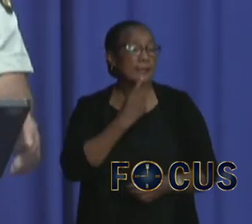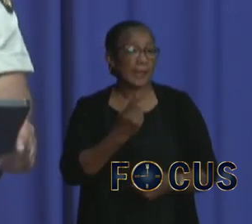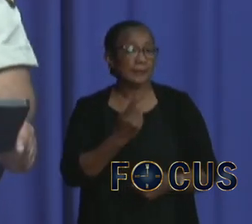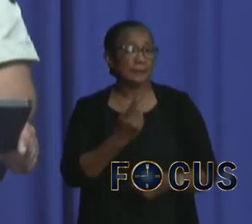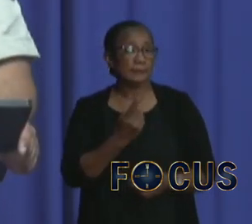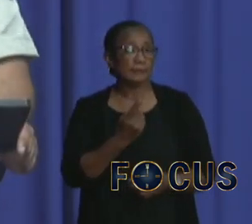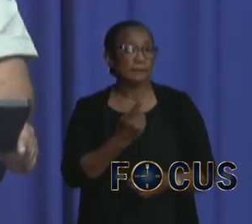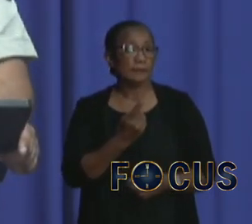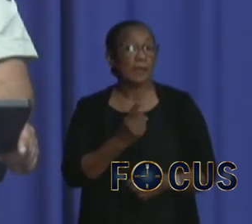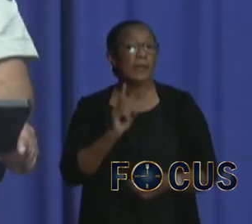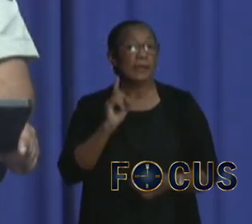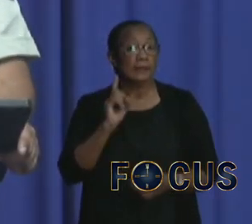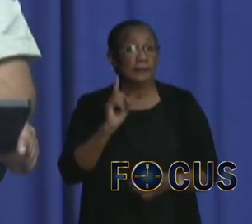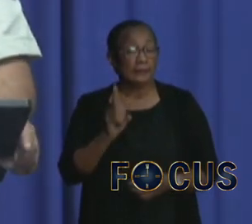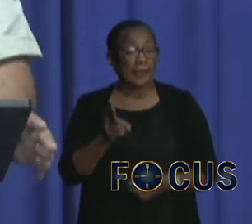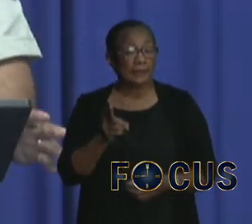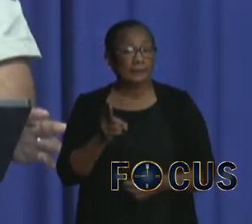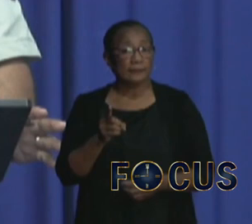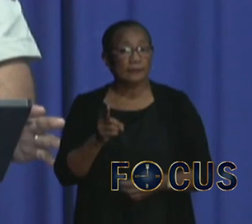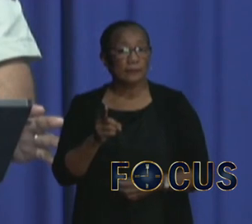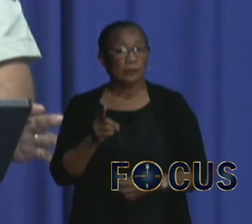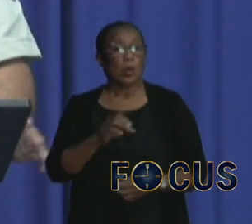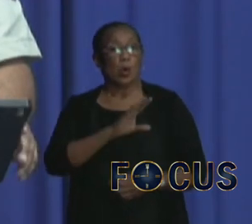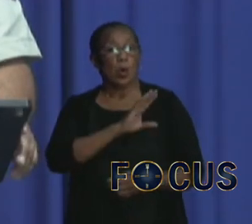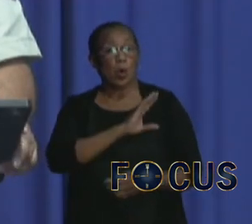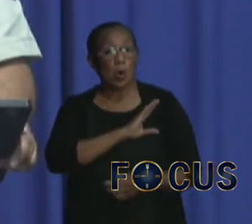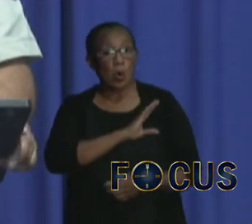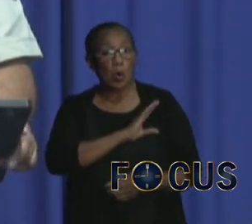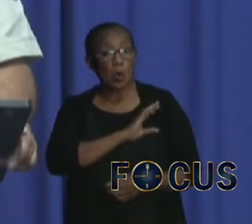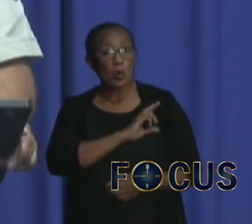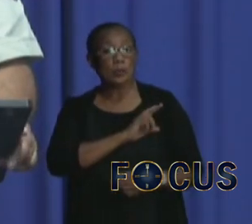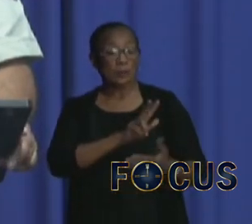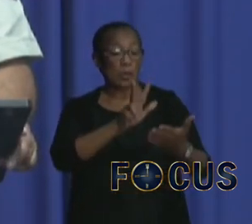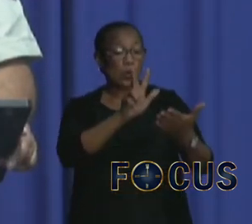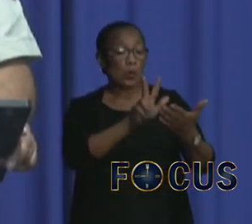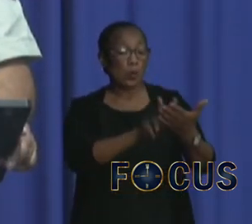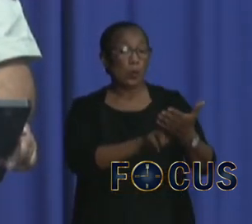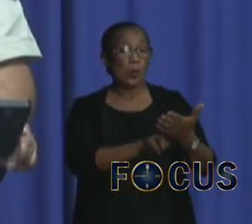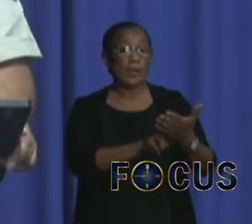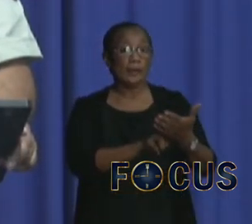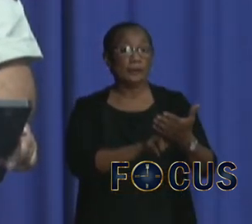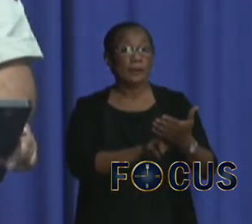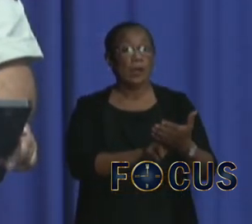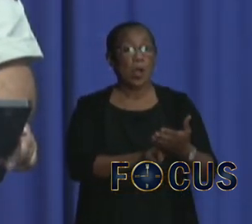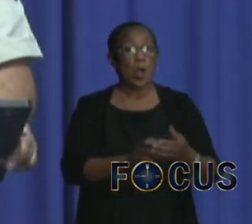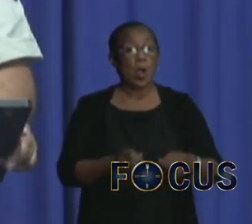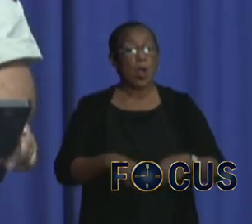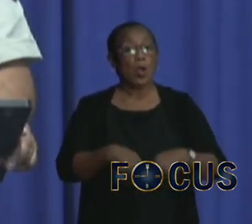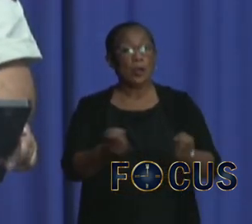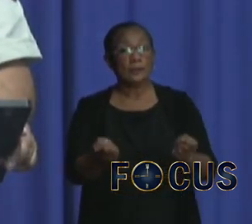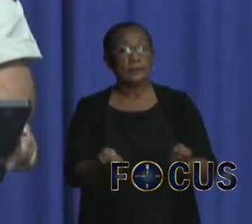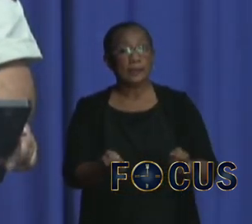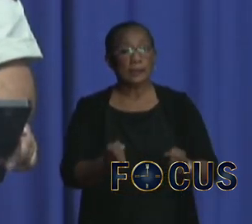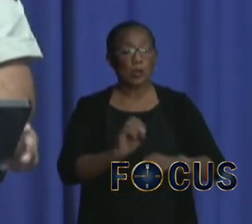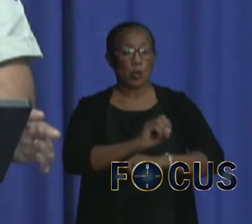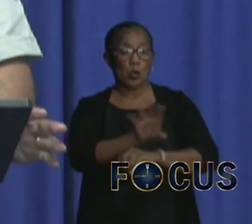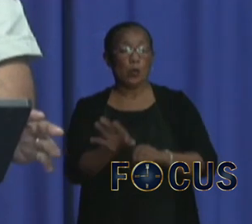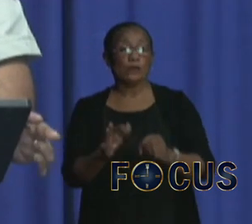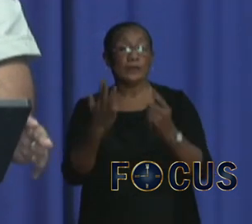meegeven dat ook de artikel 9 lid 3 van de wet uitzonderingstoestand